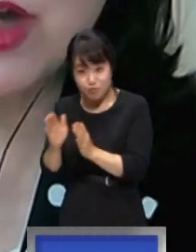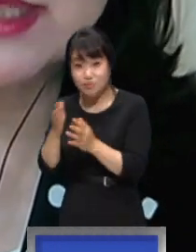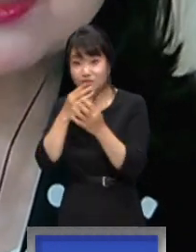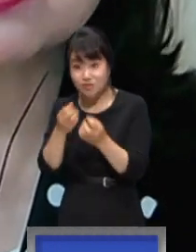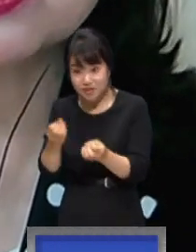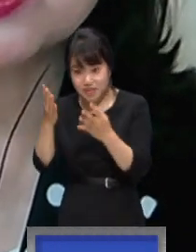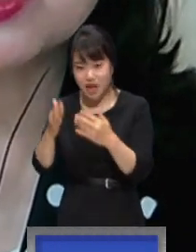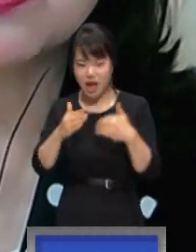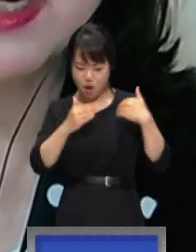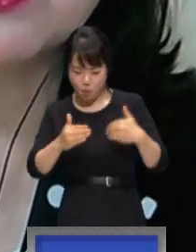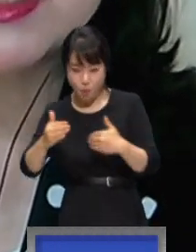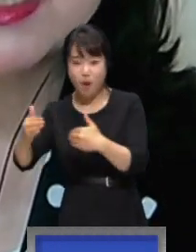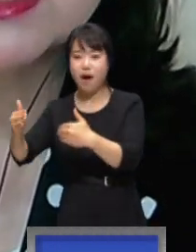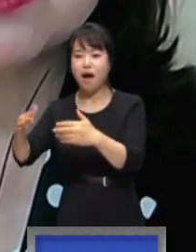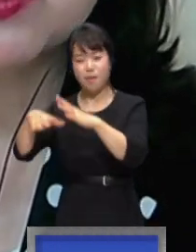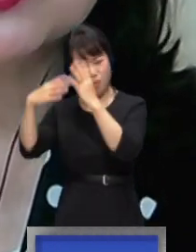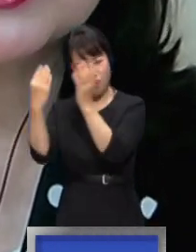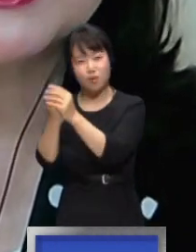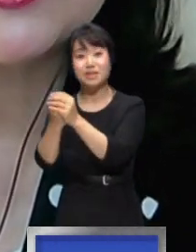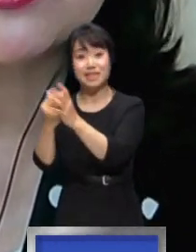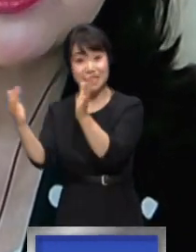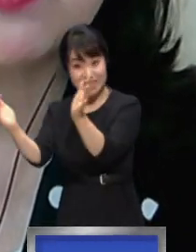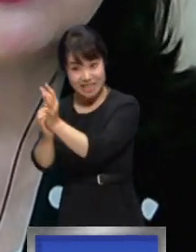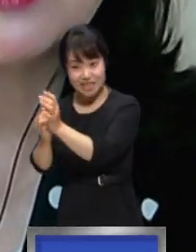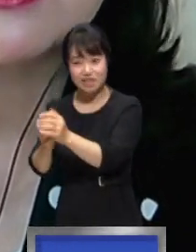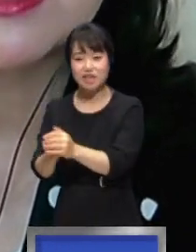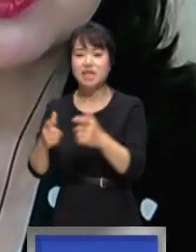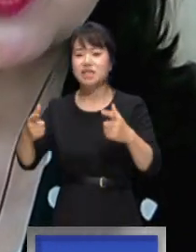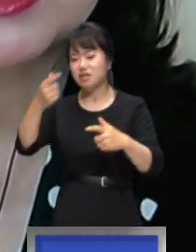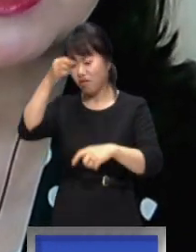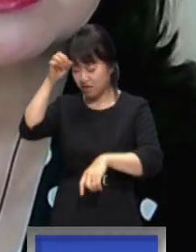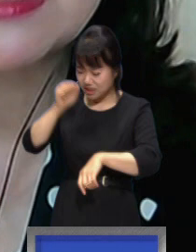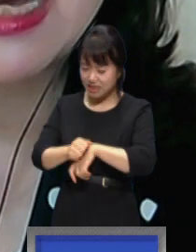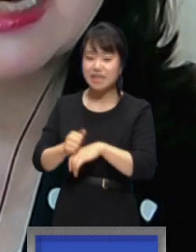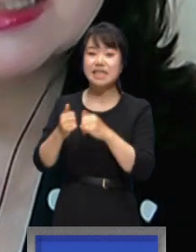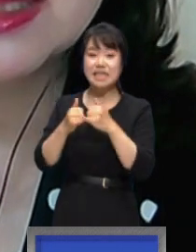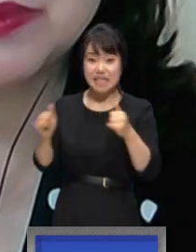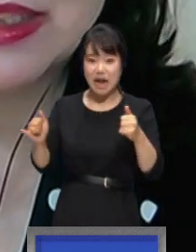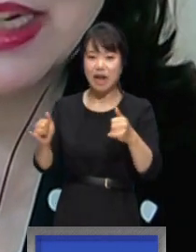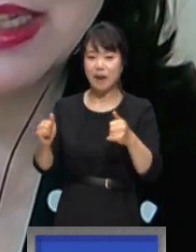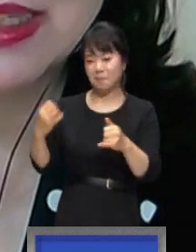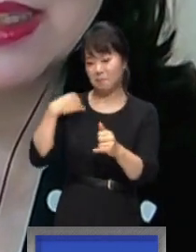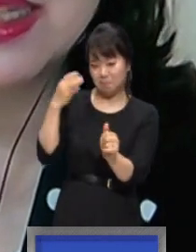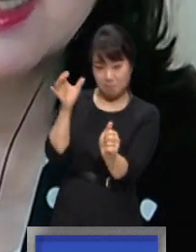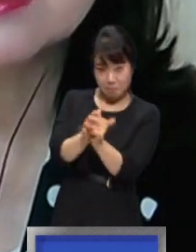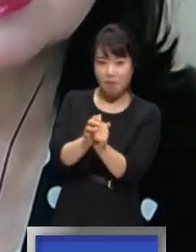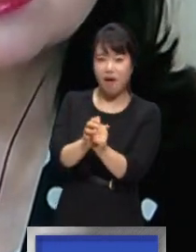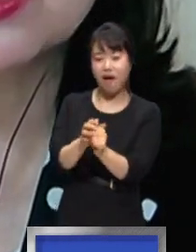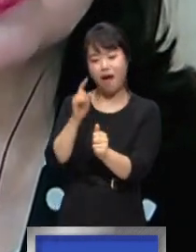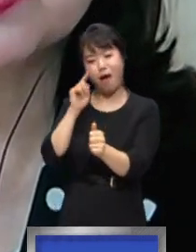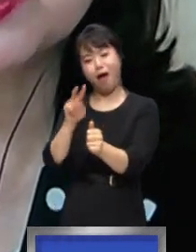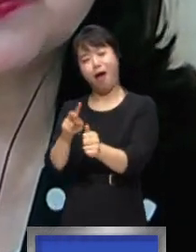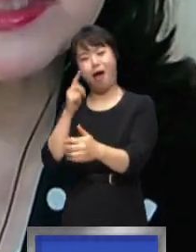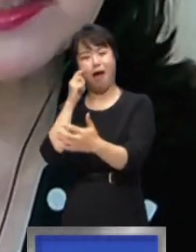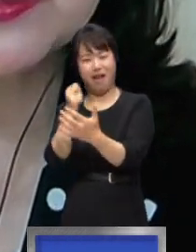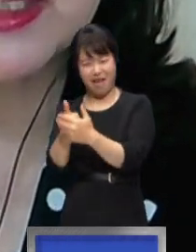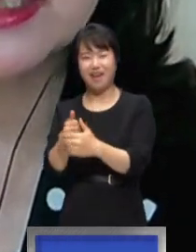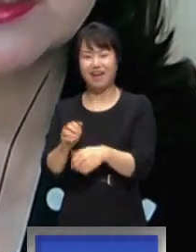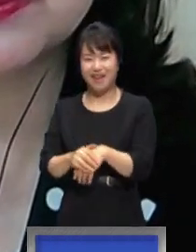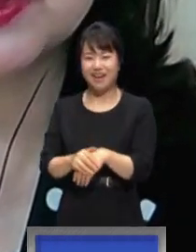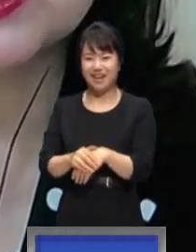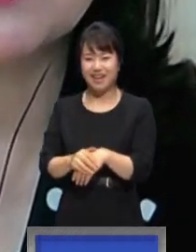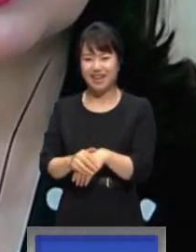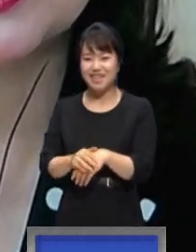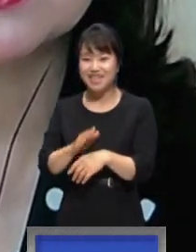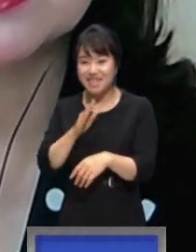준비 과정부터 마무리까지 모두 지역 전문가들의 손길이 다 있습니다. 그래서